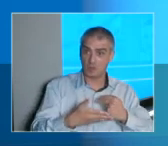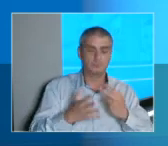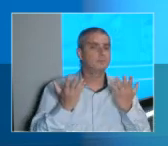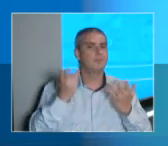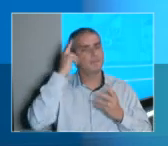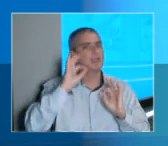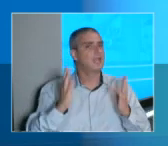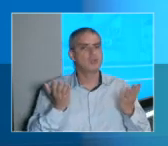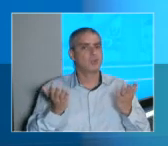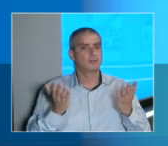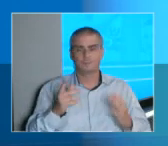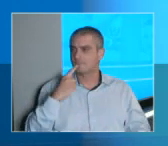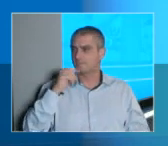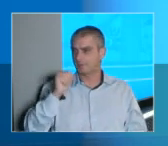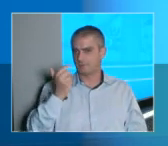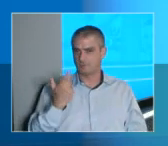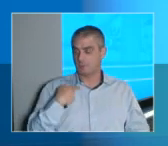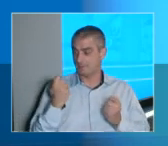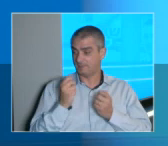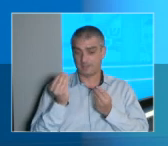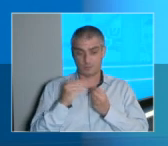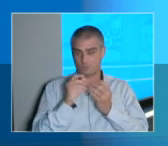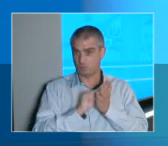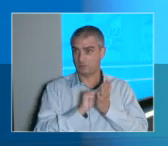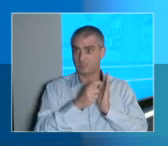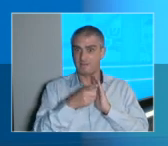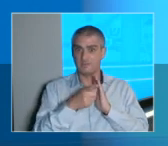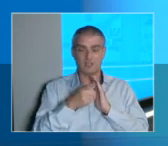ומה ההיגיון? מה הרציונליות? קודם כל נתחיל עם זה שפרסמתי את המוסף,